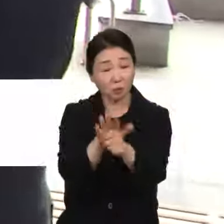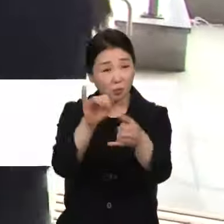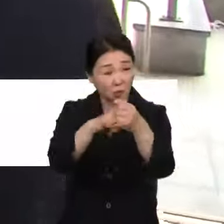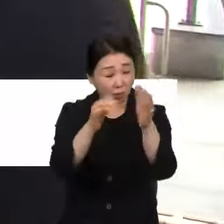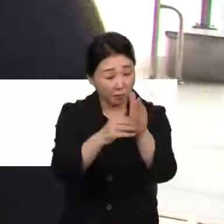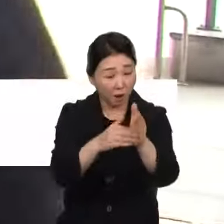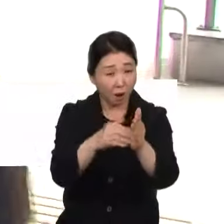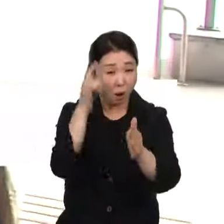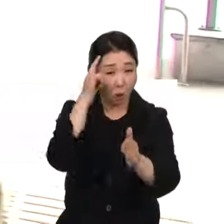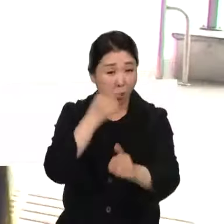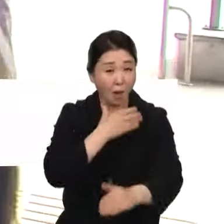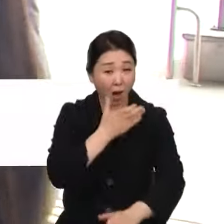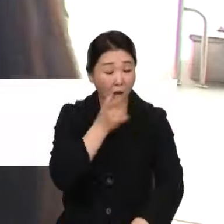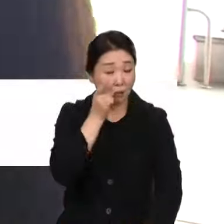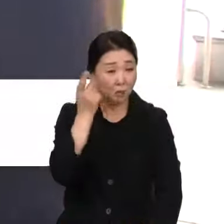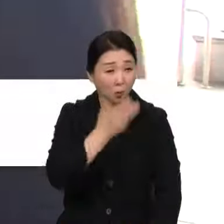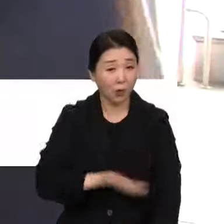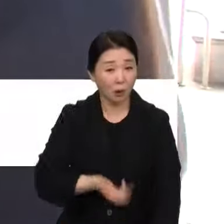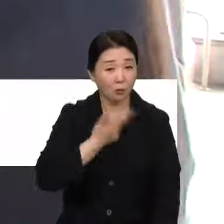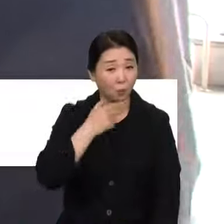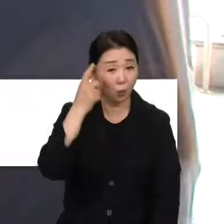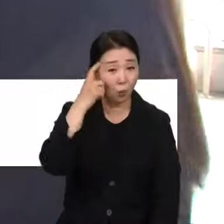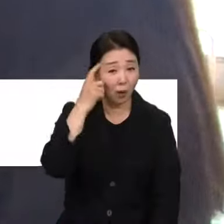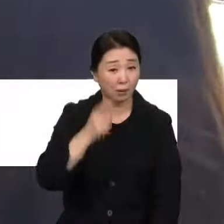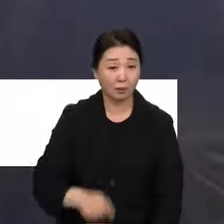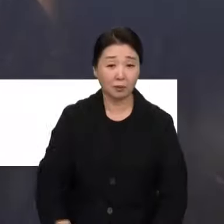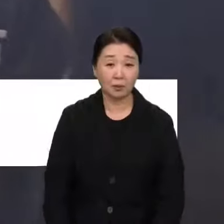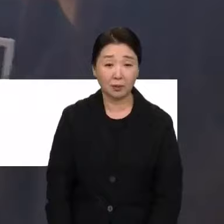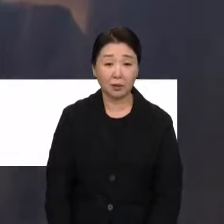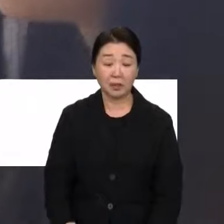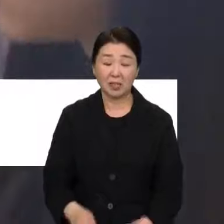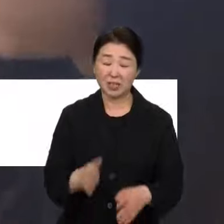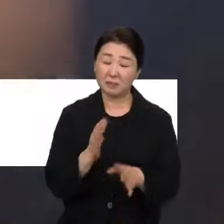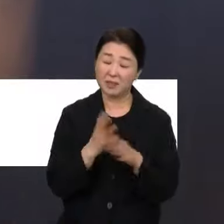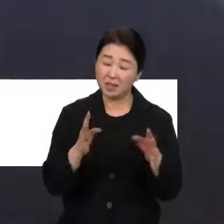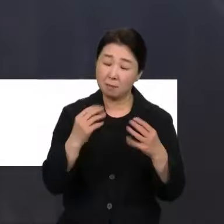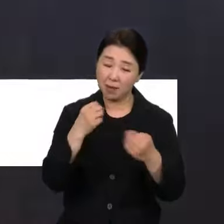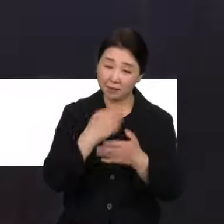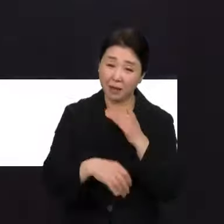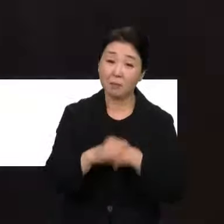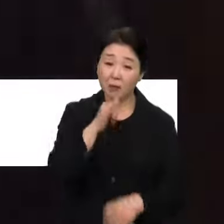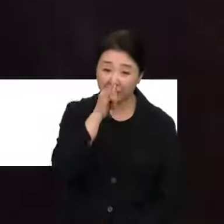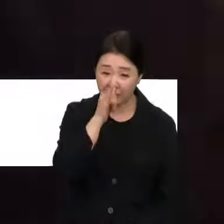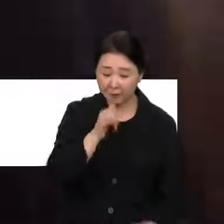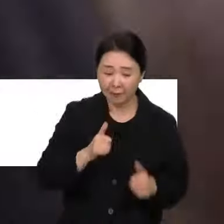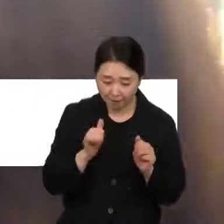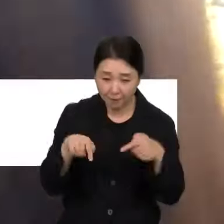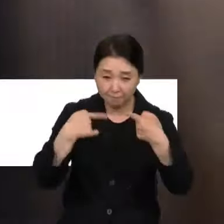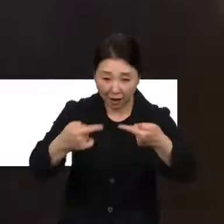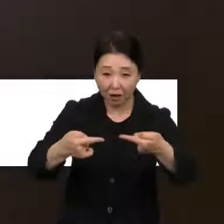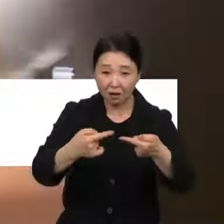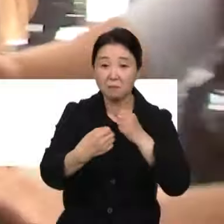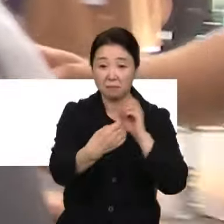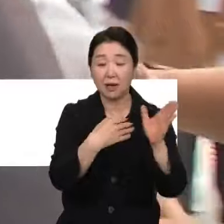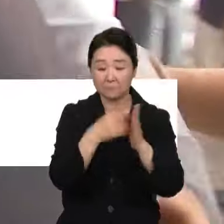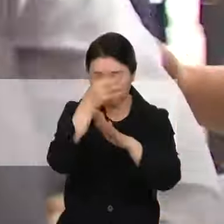왜 아이폰 비밀번호 항구하시나요? 소주 세 병 마셨던 많이 용진... 남아 있으니까요. 성실히 말했습니다.